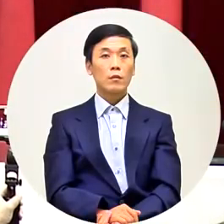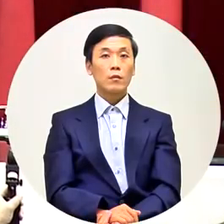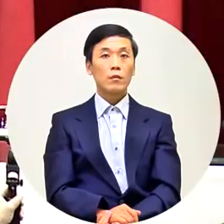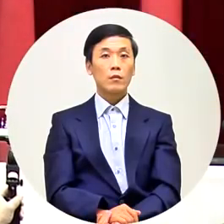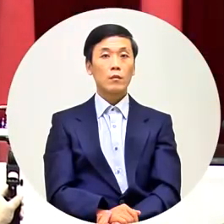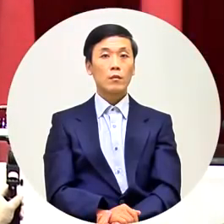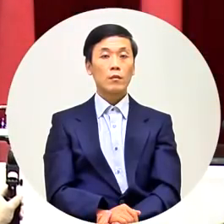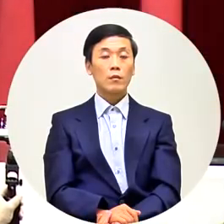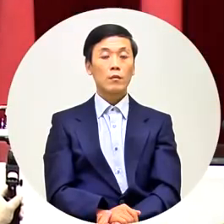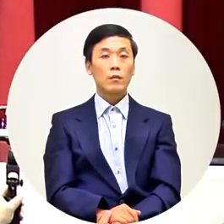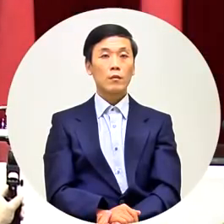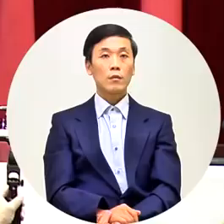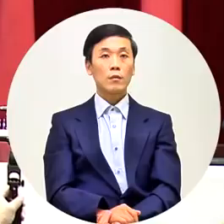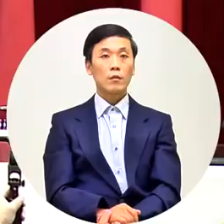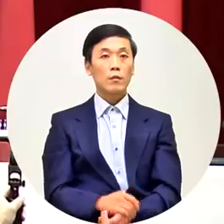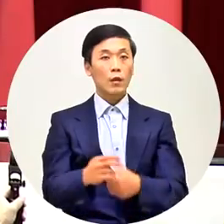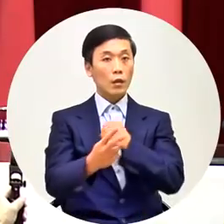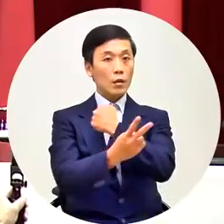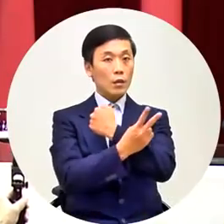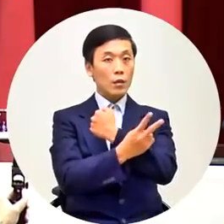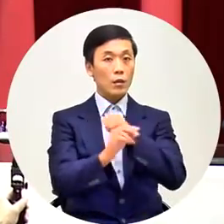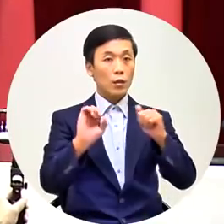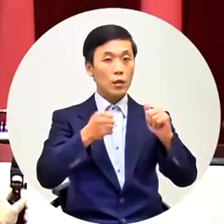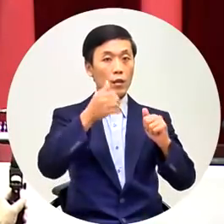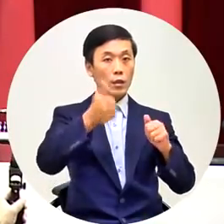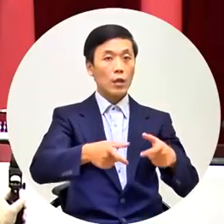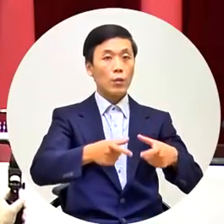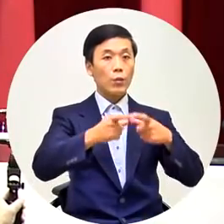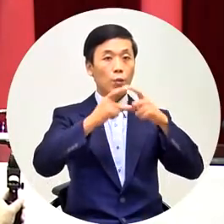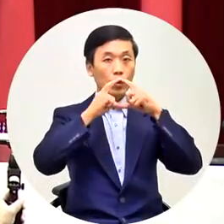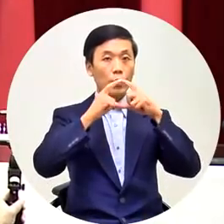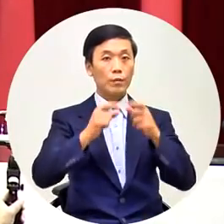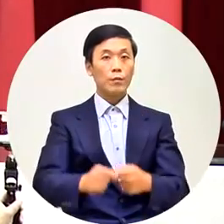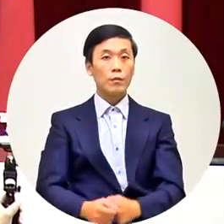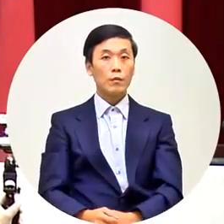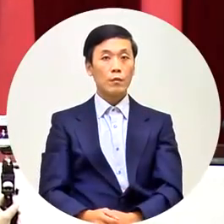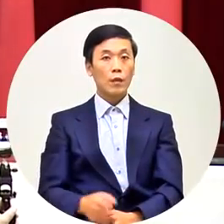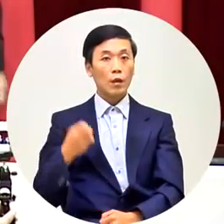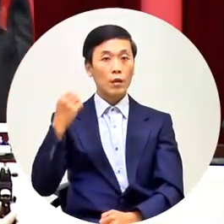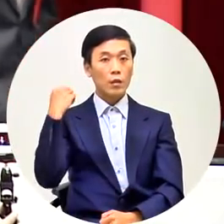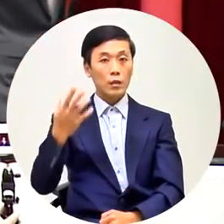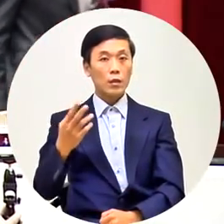第二届议长复位，新任议长复位，